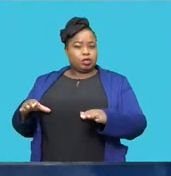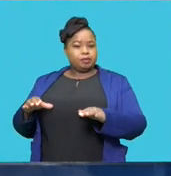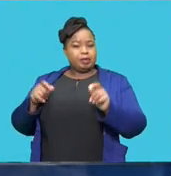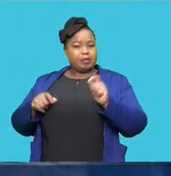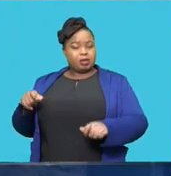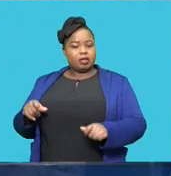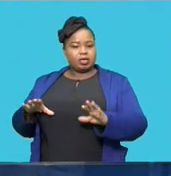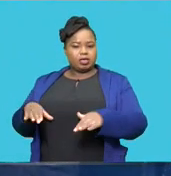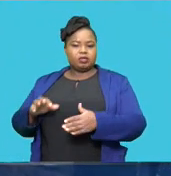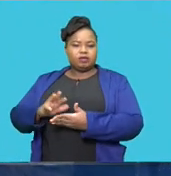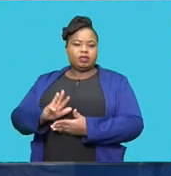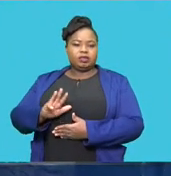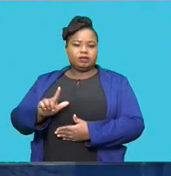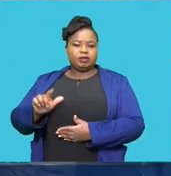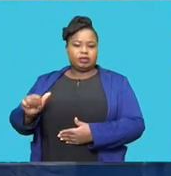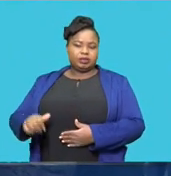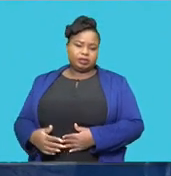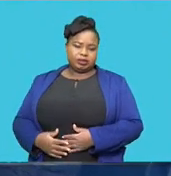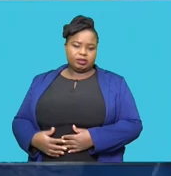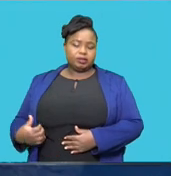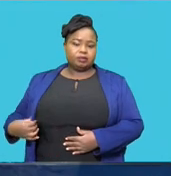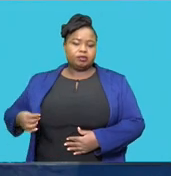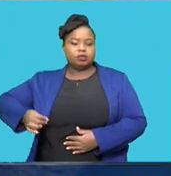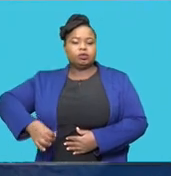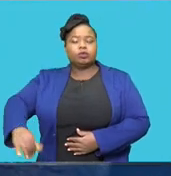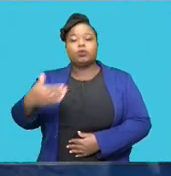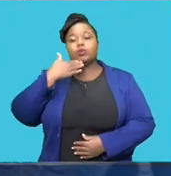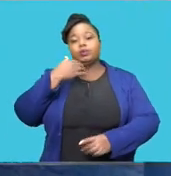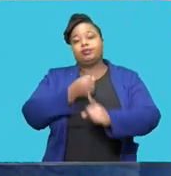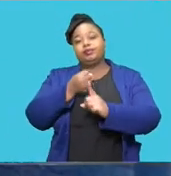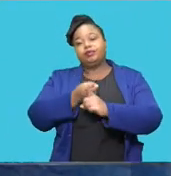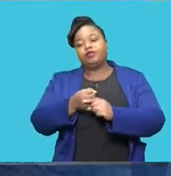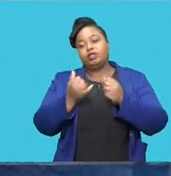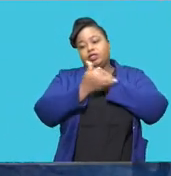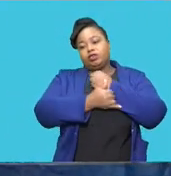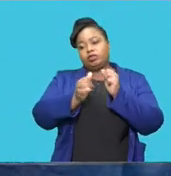abaye batuyituya for this country to be a better country.